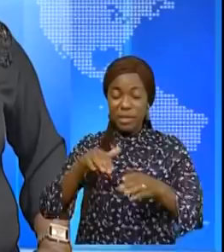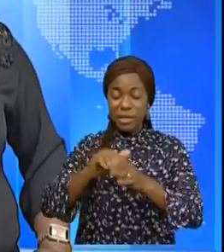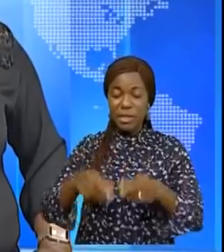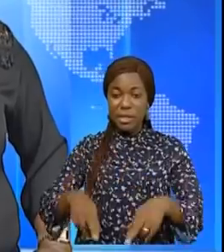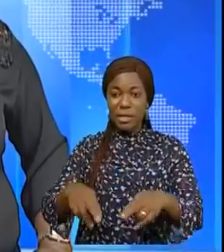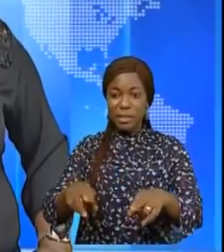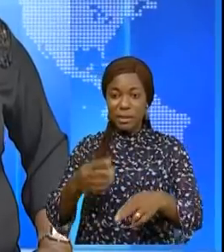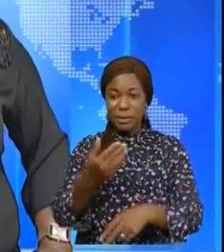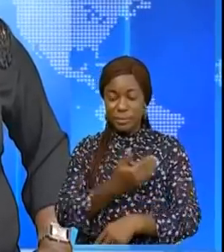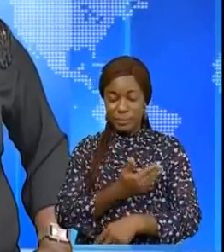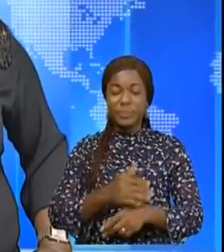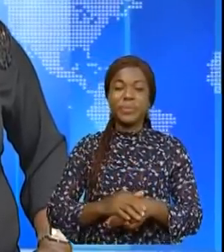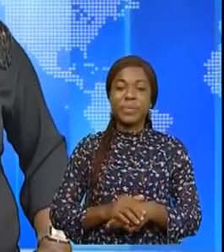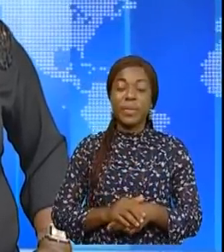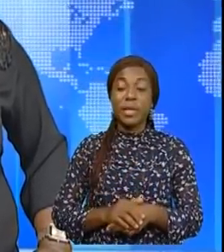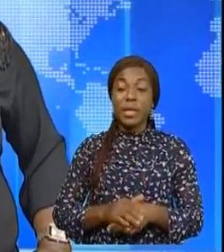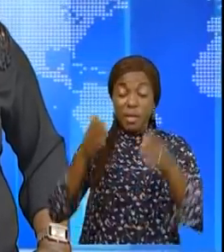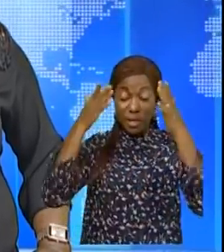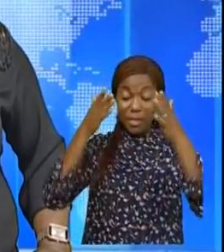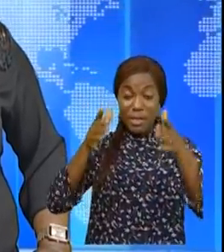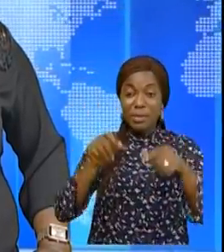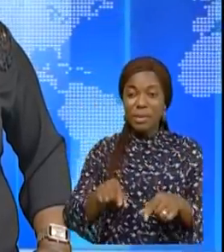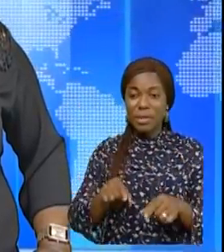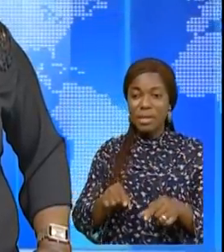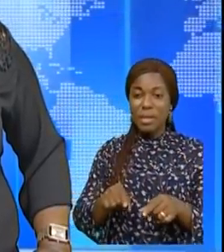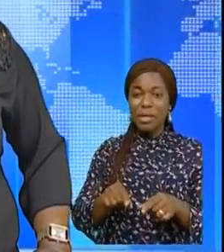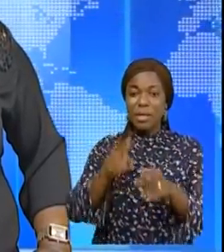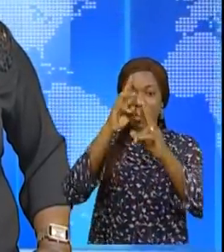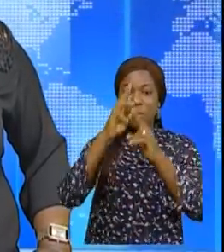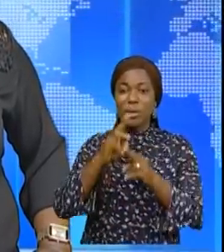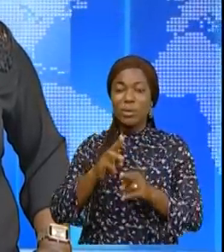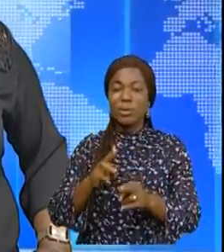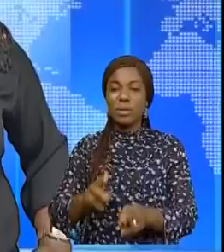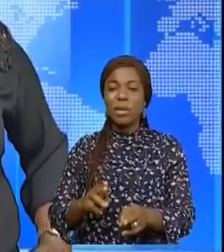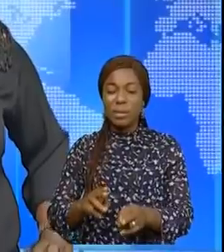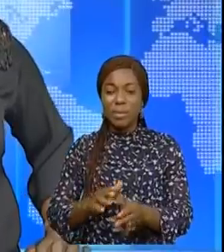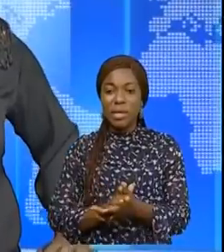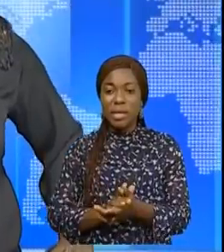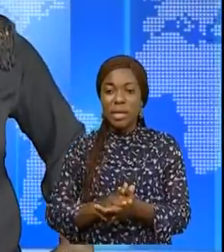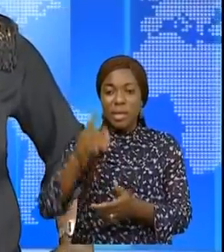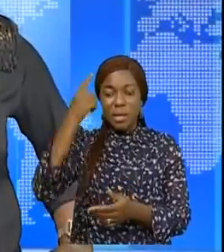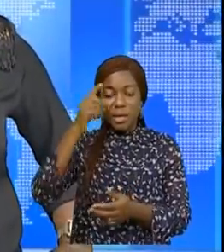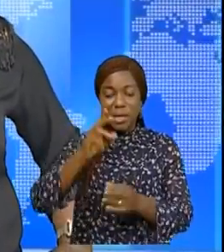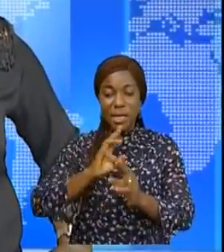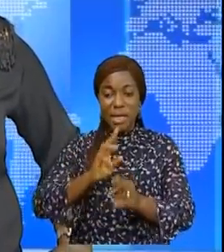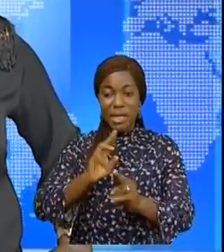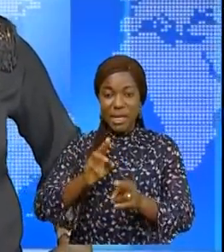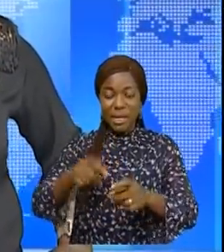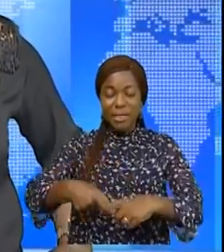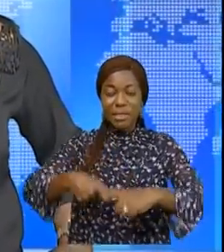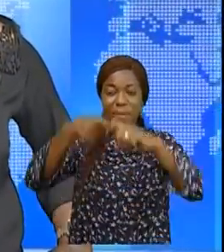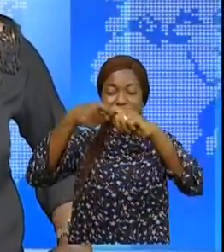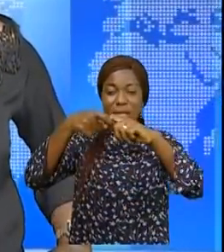Suivant à présent à la plénière présidée par l'honorable Kalenga Mushibi, la destitution du gouverneur de la province